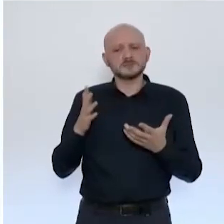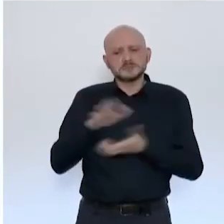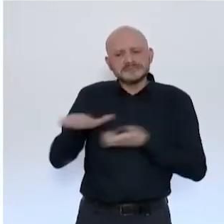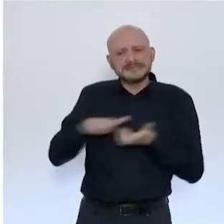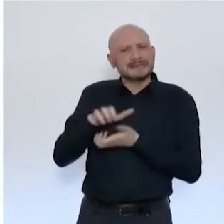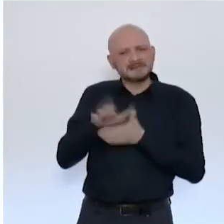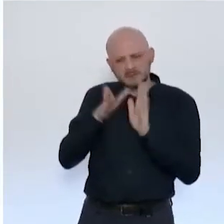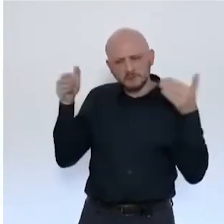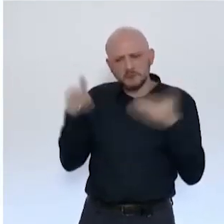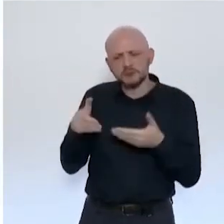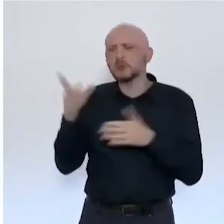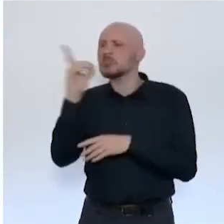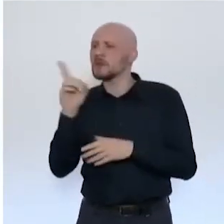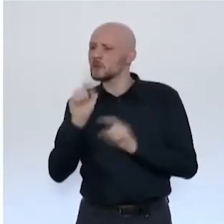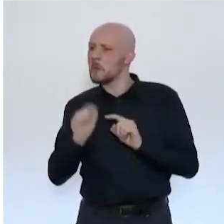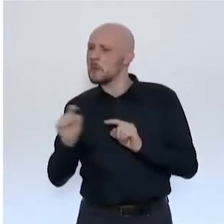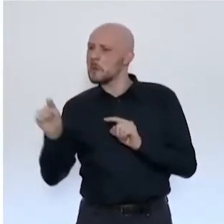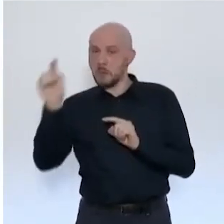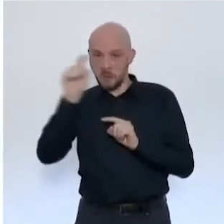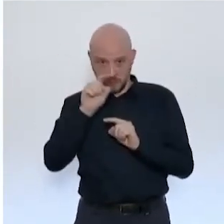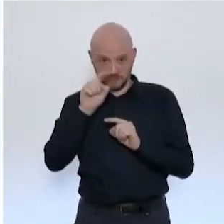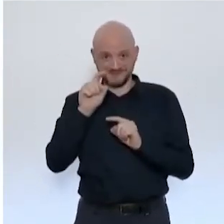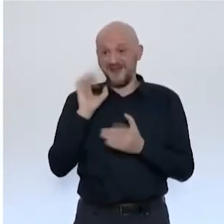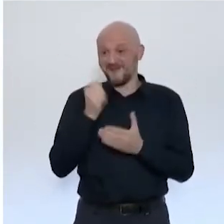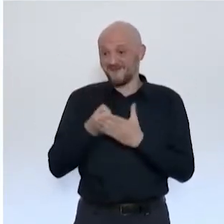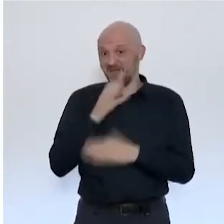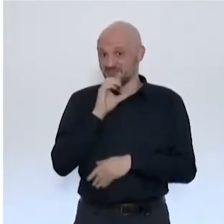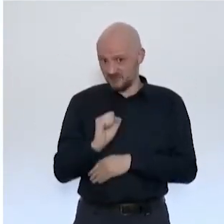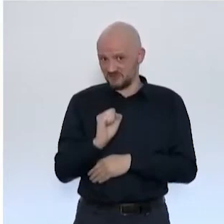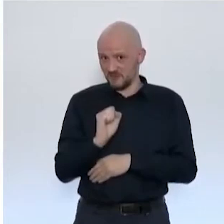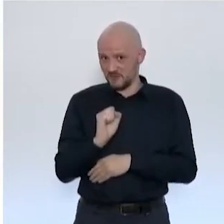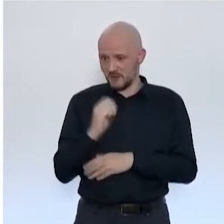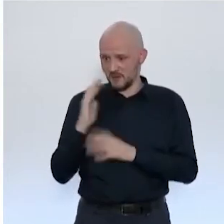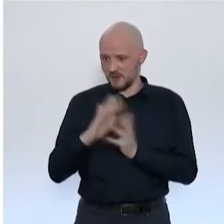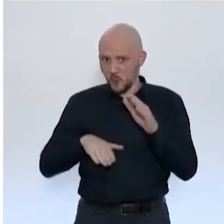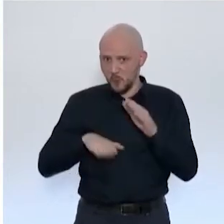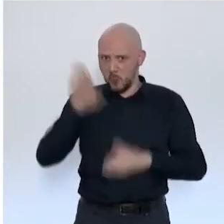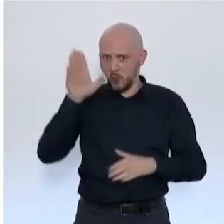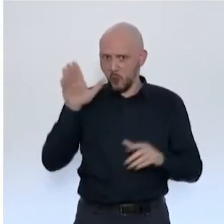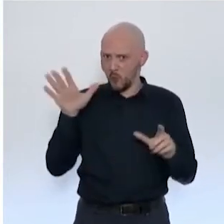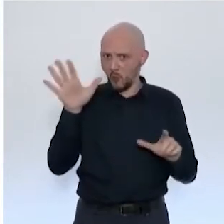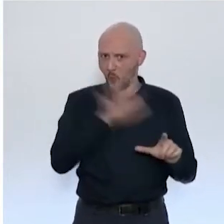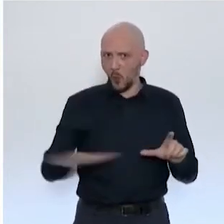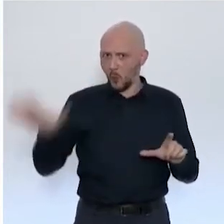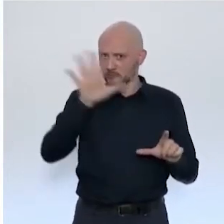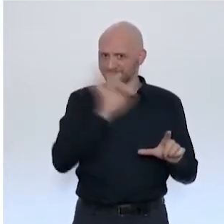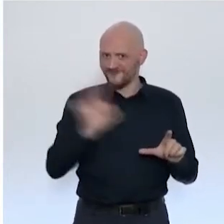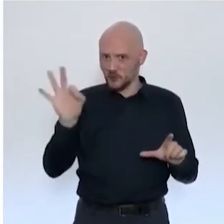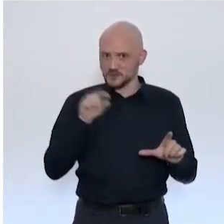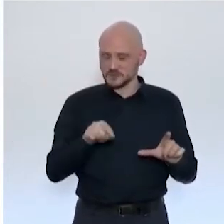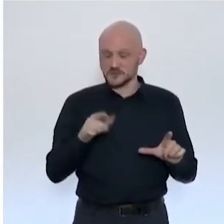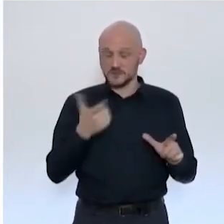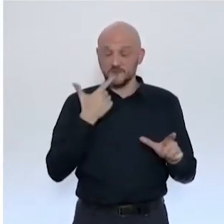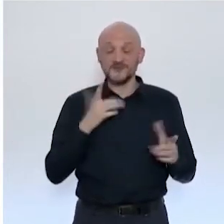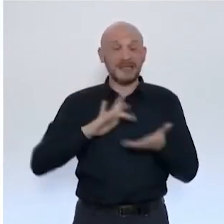Bien, bonsoir les amis. Bon, on va pas se mentir, on a bien confiné Nice et Dunkerque le